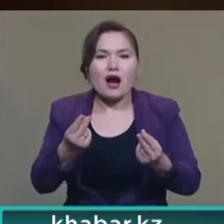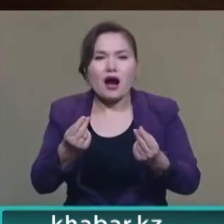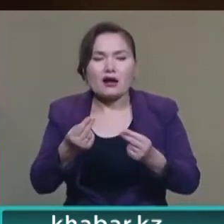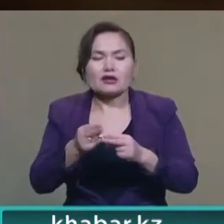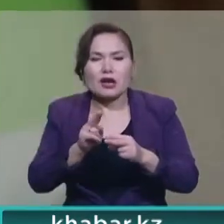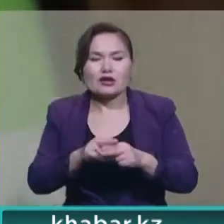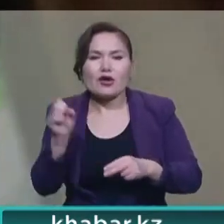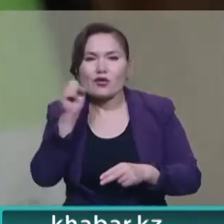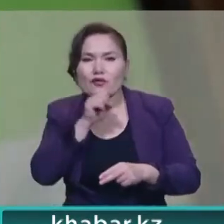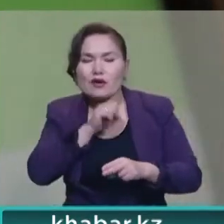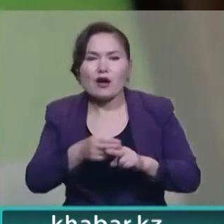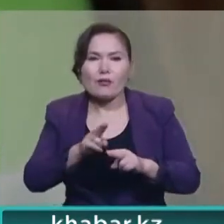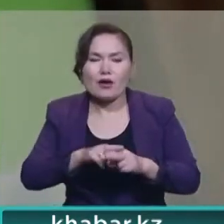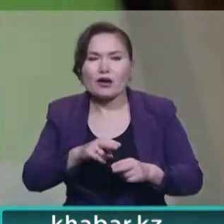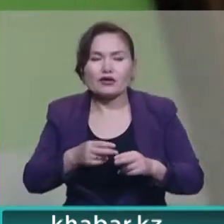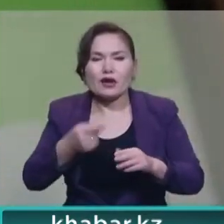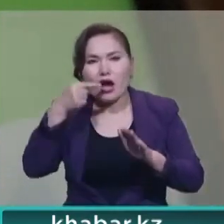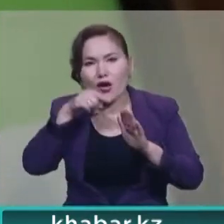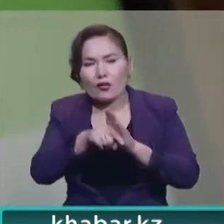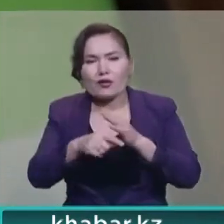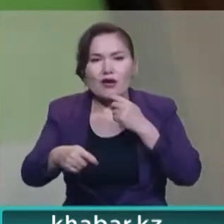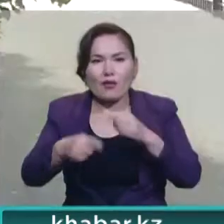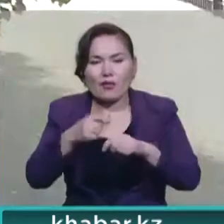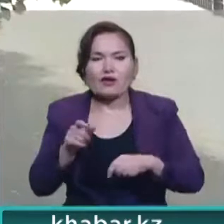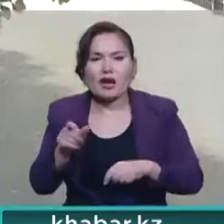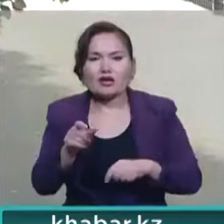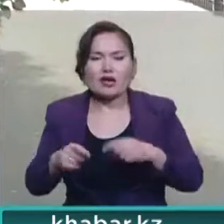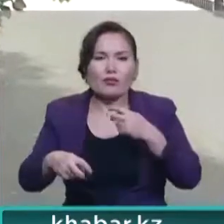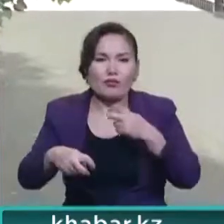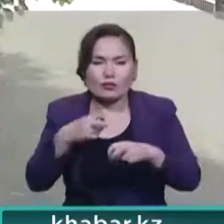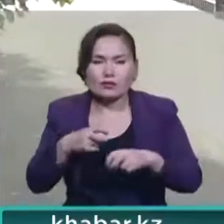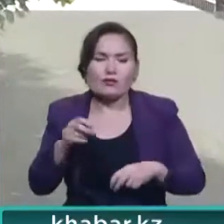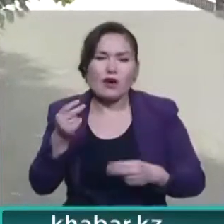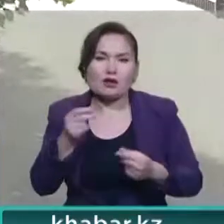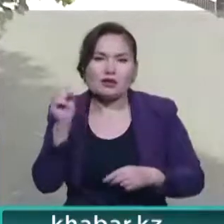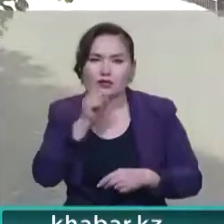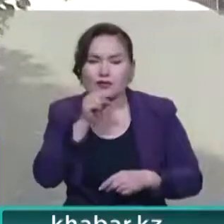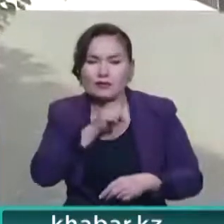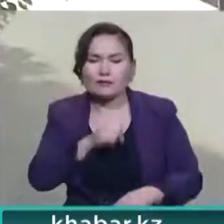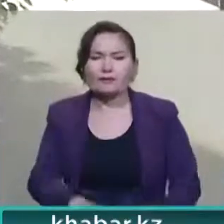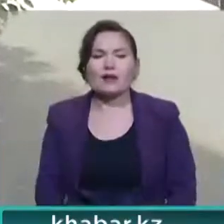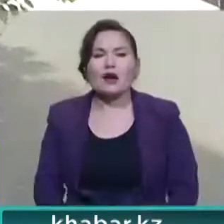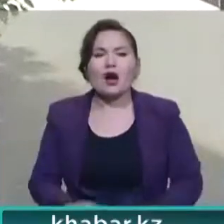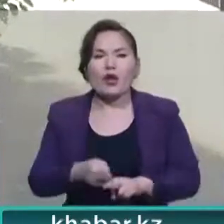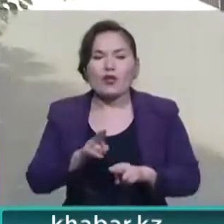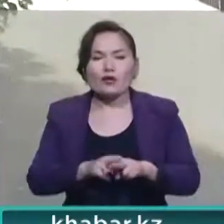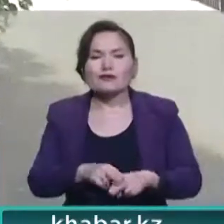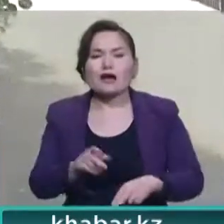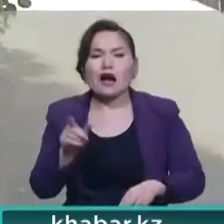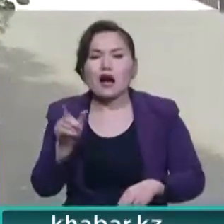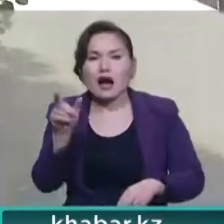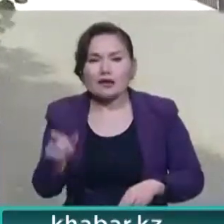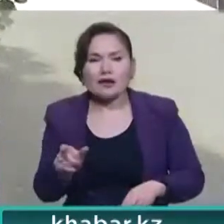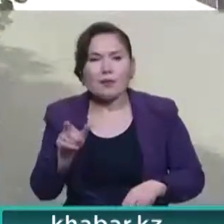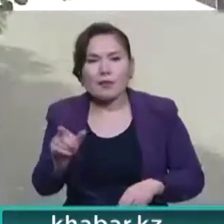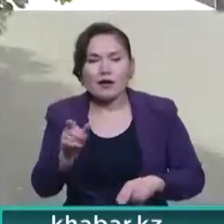біліп алған соң есеп шоттарды бұзып, қаражат Ежедневно у нас поступает сообщение. Тұрғындардан есепшоттағы қаржыланған